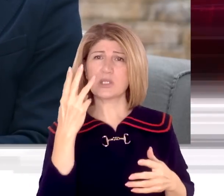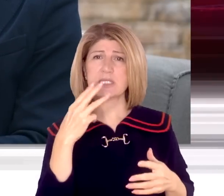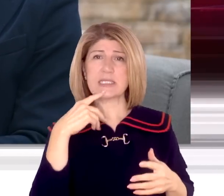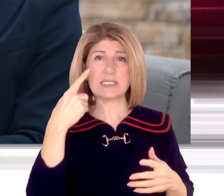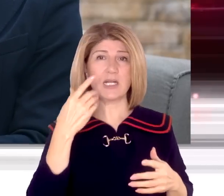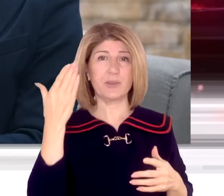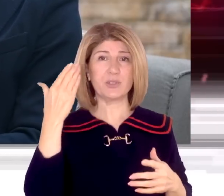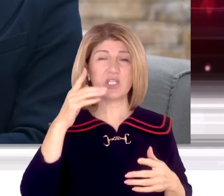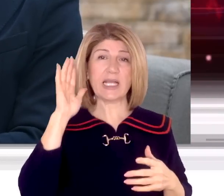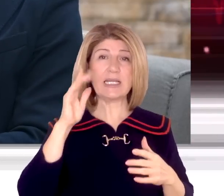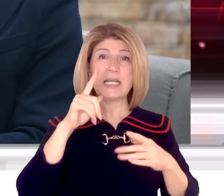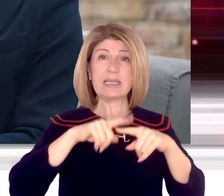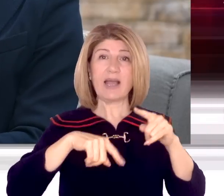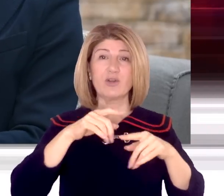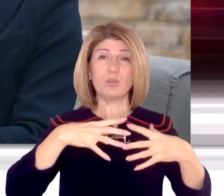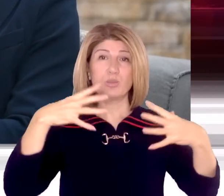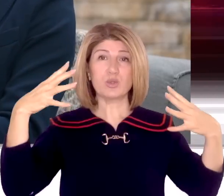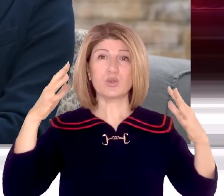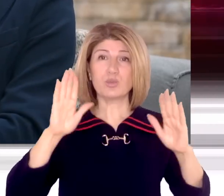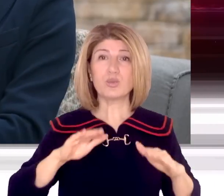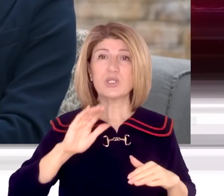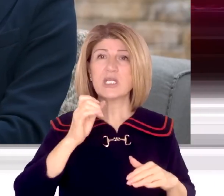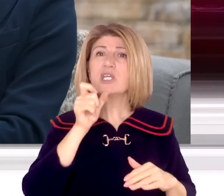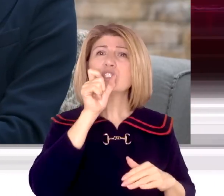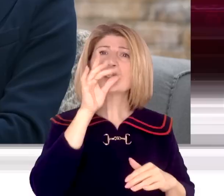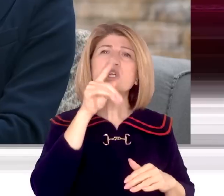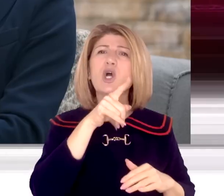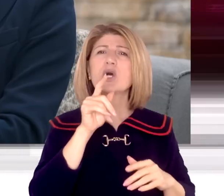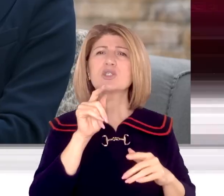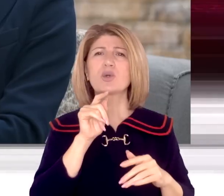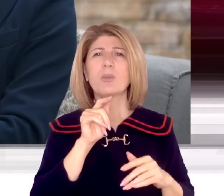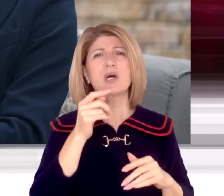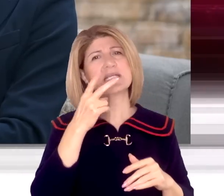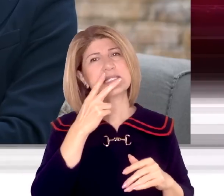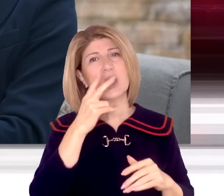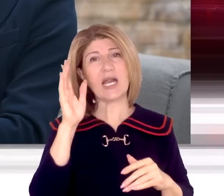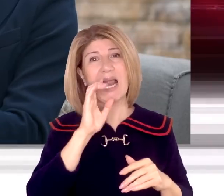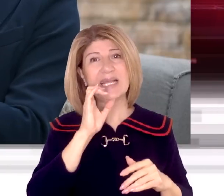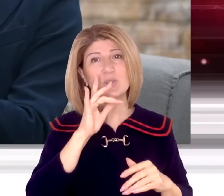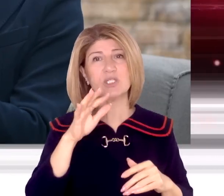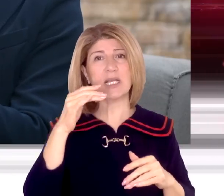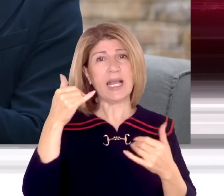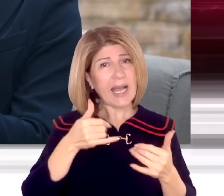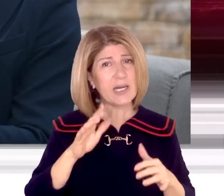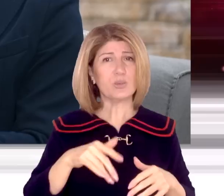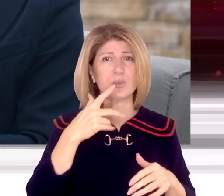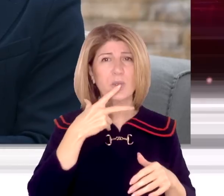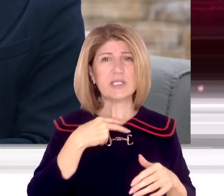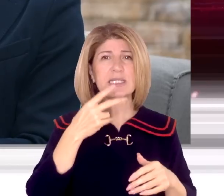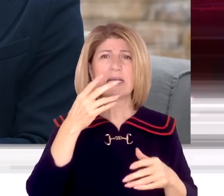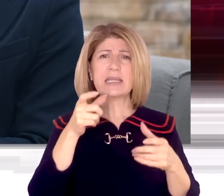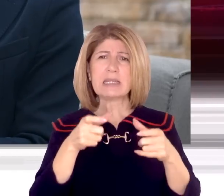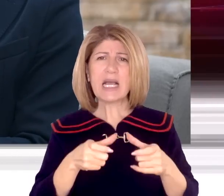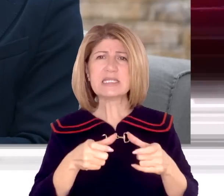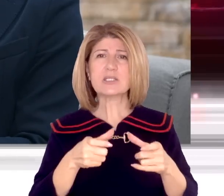بود که چرا شما اومدین مثلا سیگار الکترونیکی رو که قرار بوده به عنوان یک دستگاه ترک سیگار